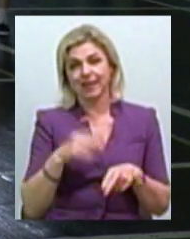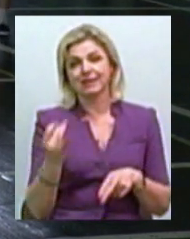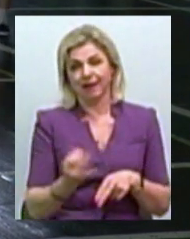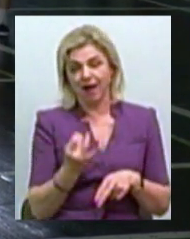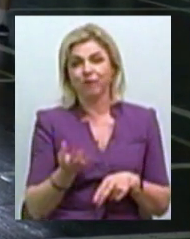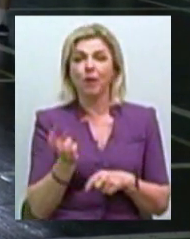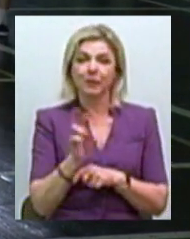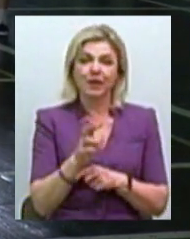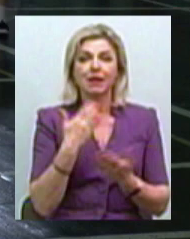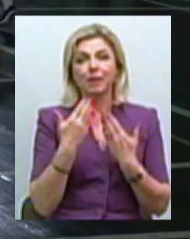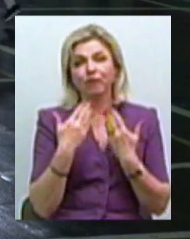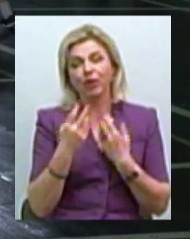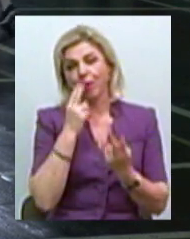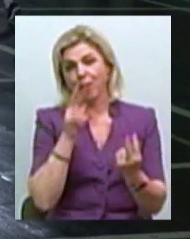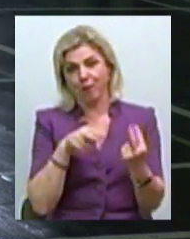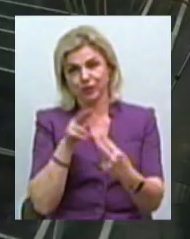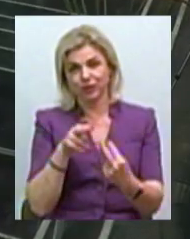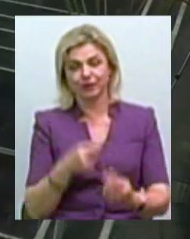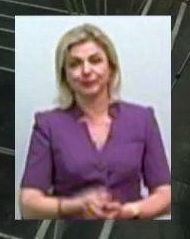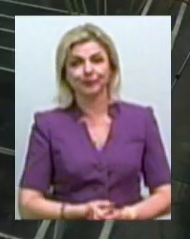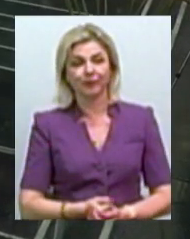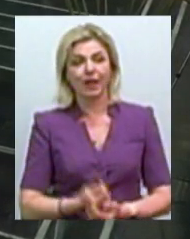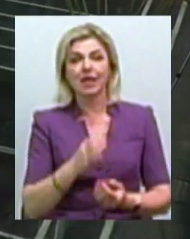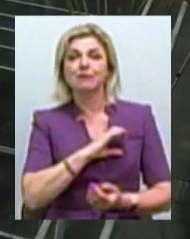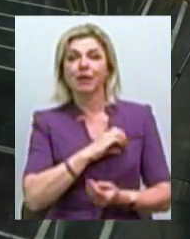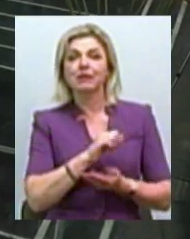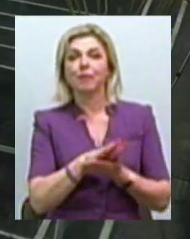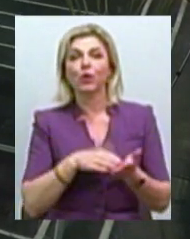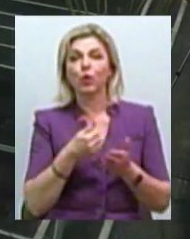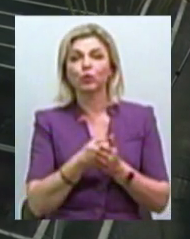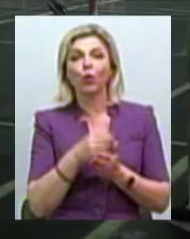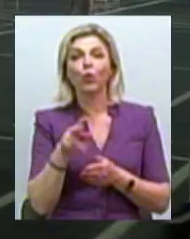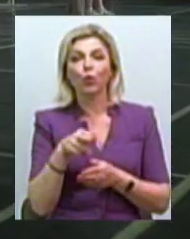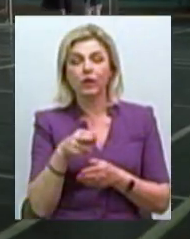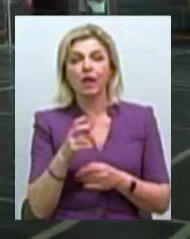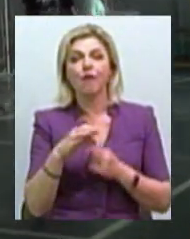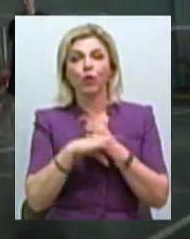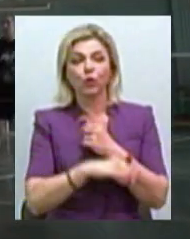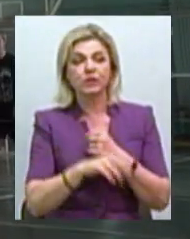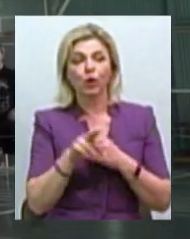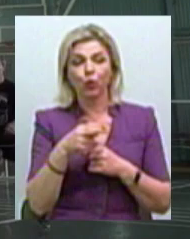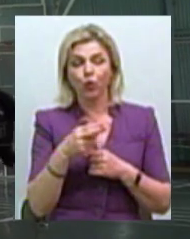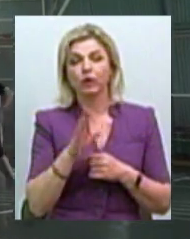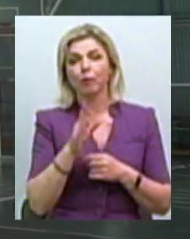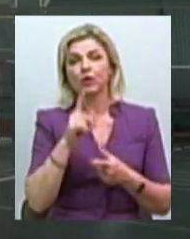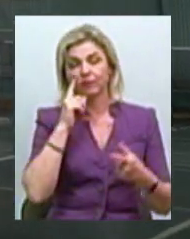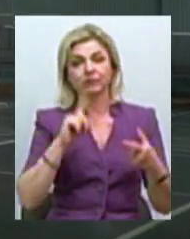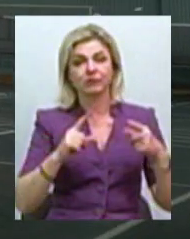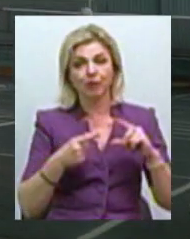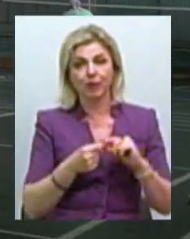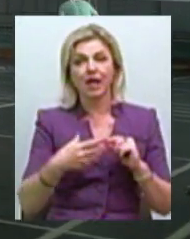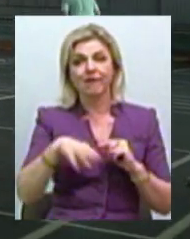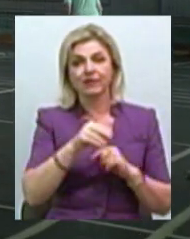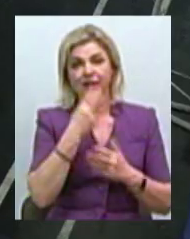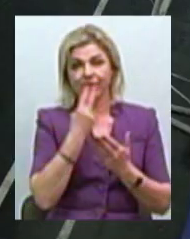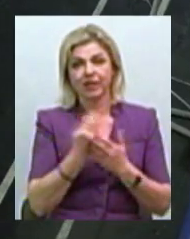Прийти, поспілкуватися, побачити. Спартакіада триватиме до грудня. Наприкінці року підрахують очки за підсумками усіх видів спорту